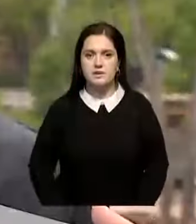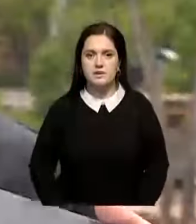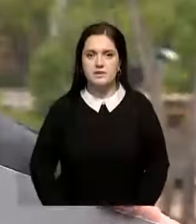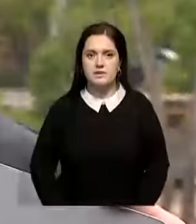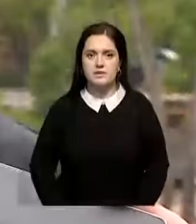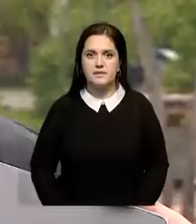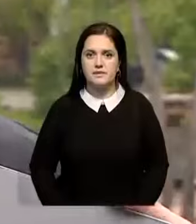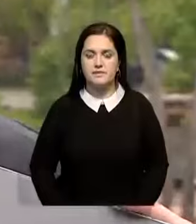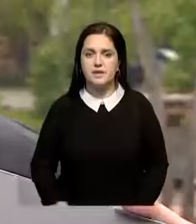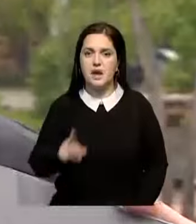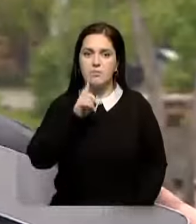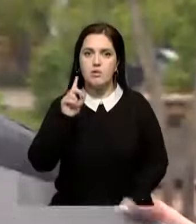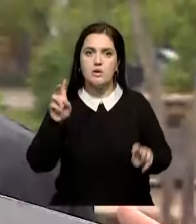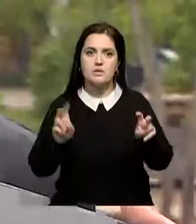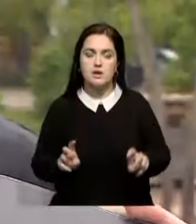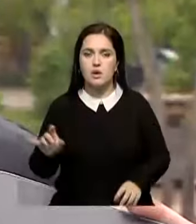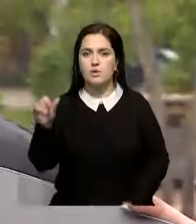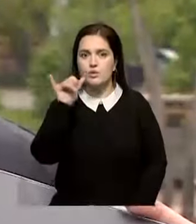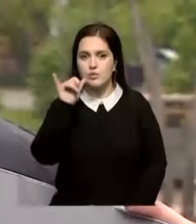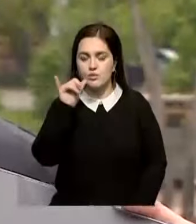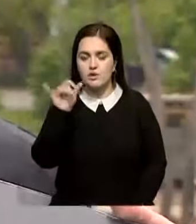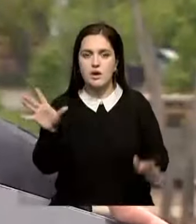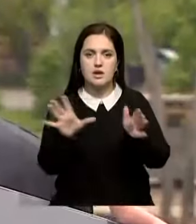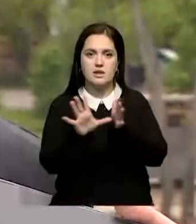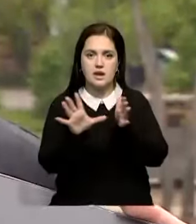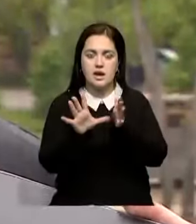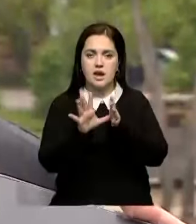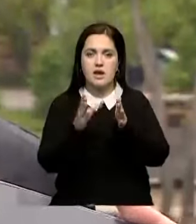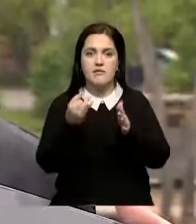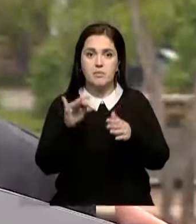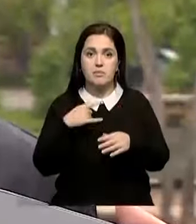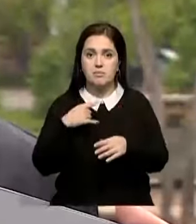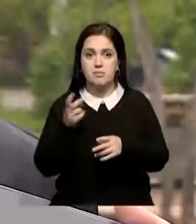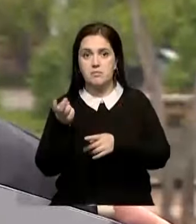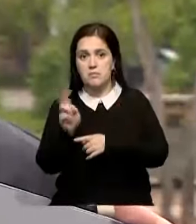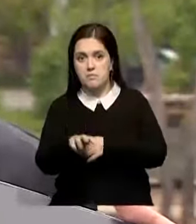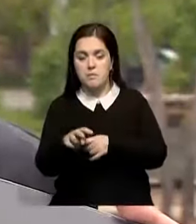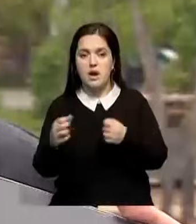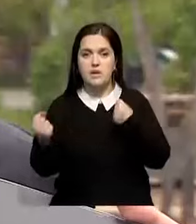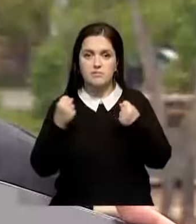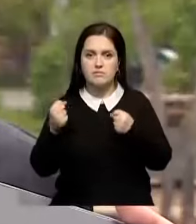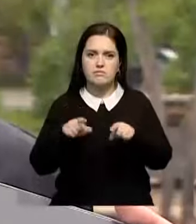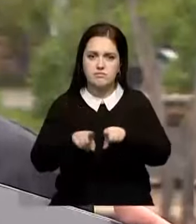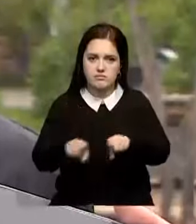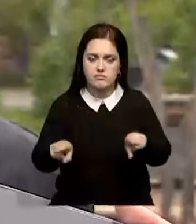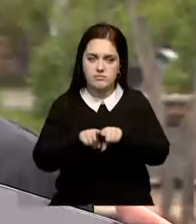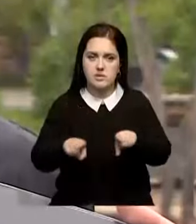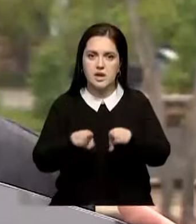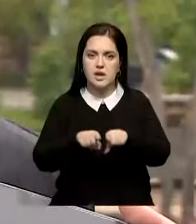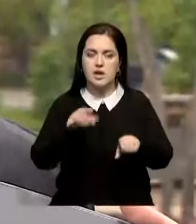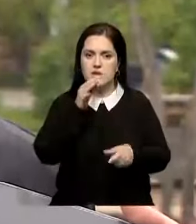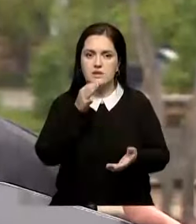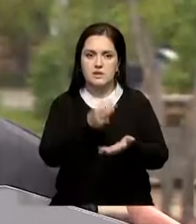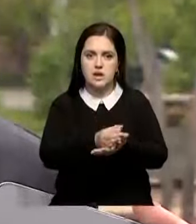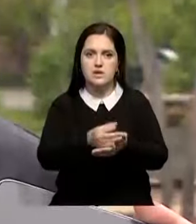Молодежи, если там сидят, курят, допустим, электронные сигареты, вейпы, мы уже подходим со спортсменами и агитируем,